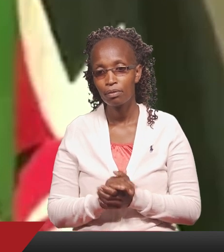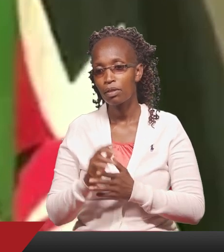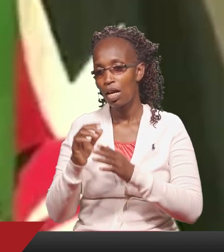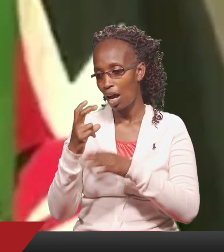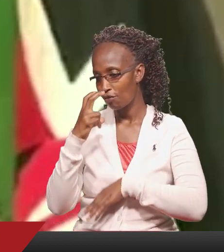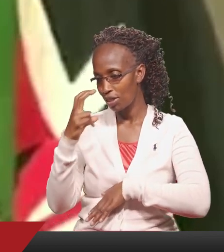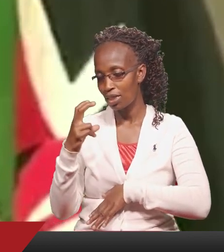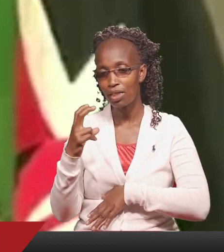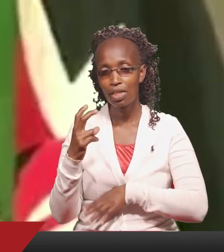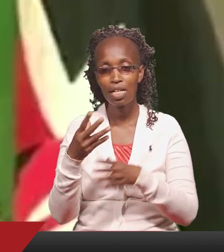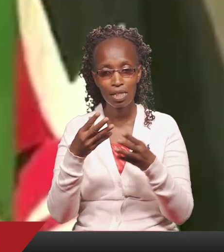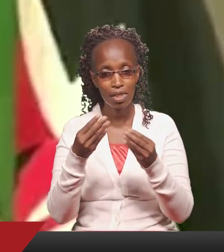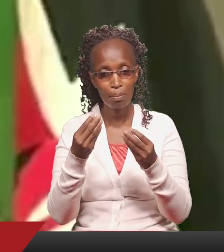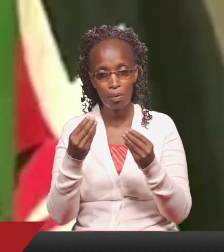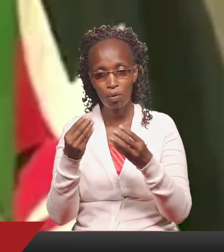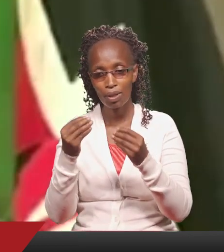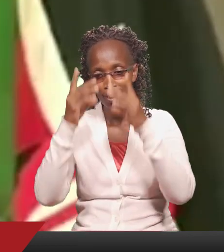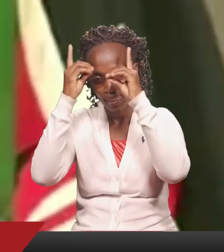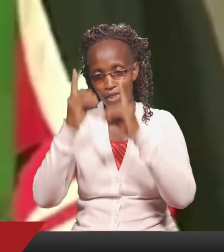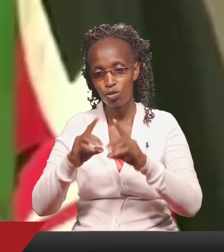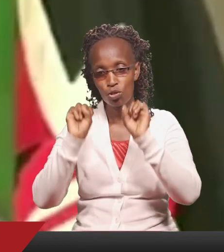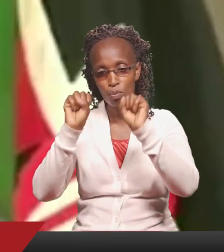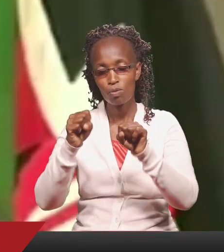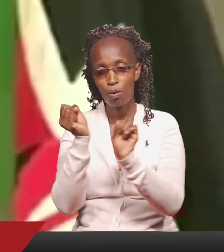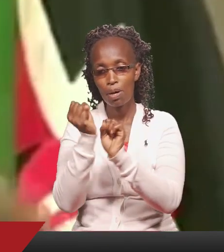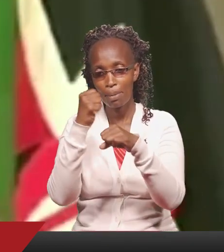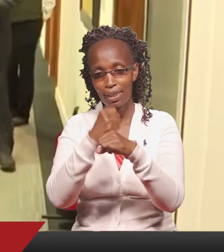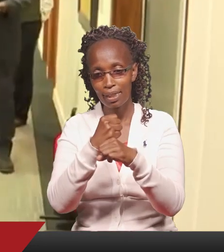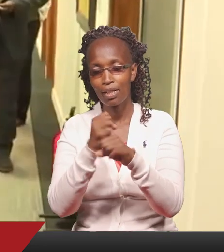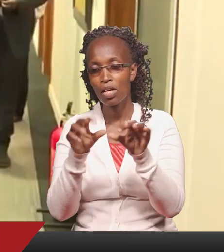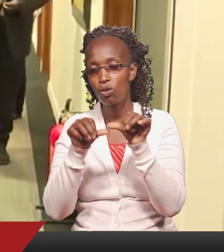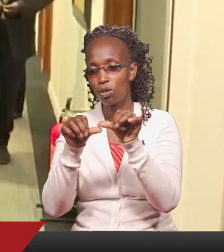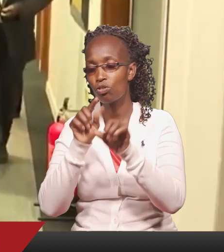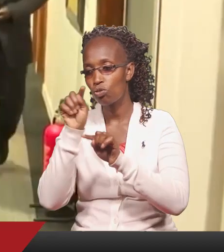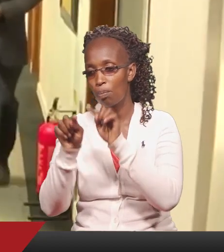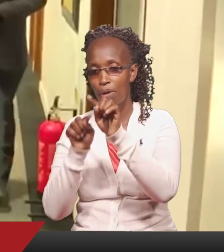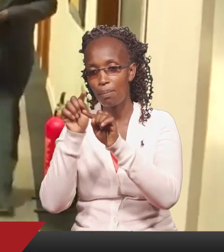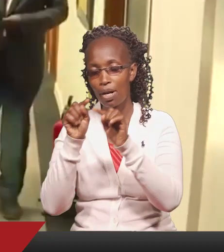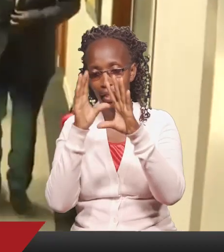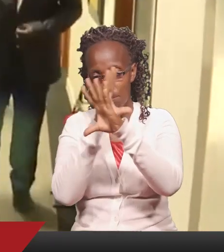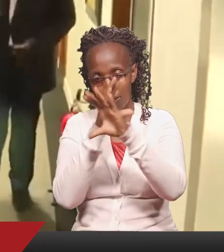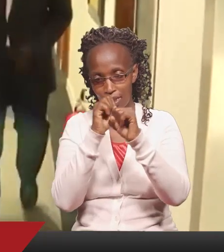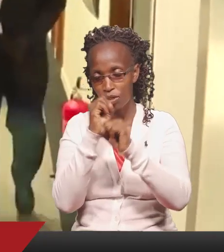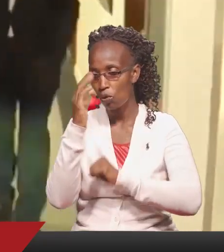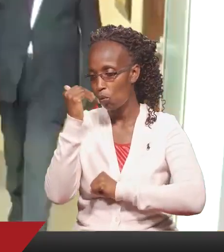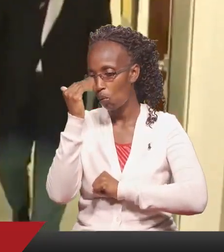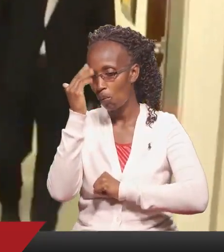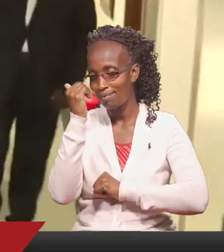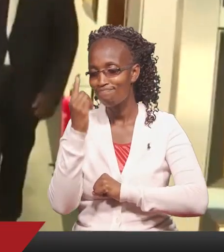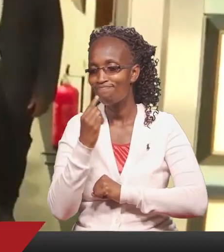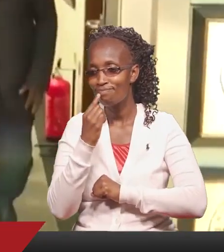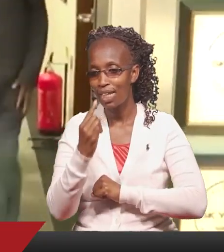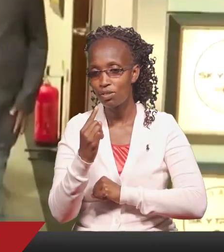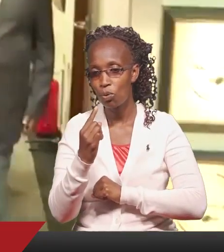how simple wrong decisions can also take us backwards. Ruto akimlaumu rais Uhuru Kenyatta